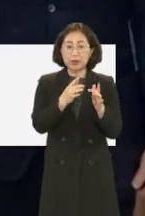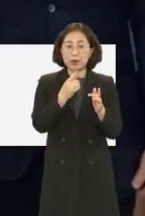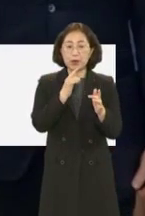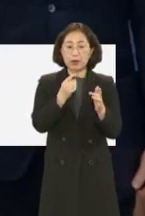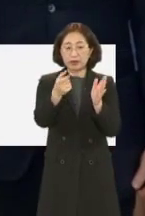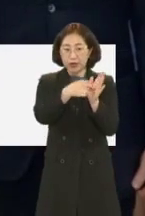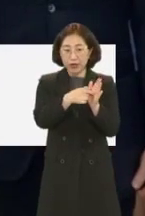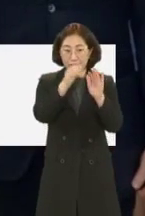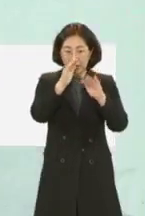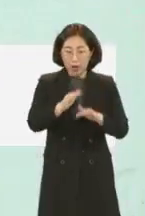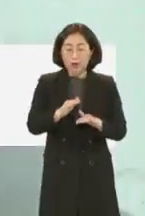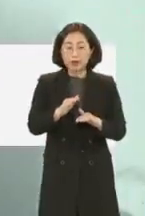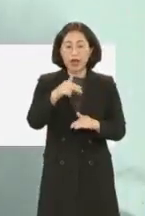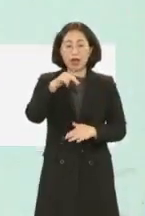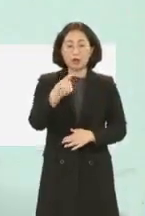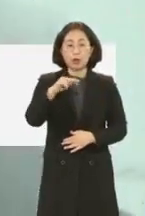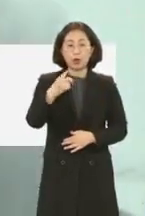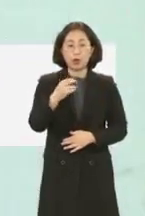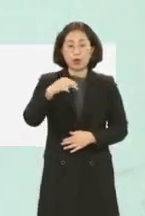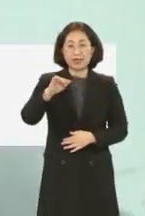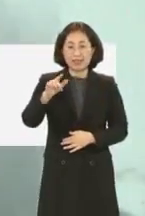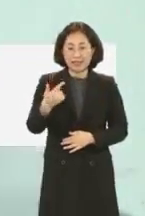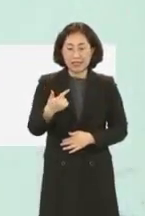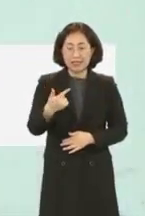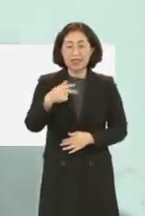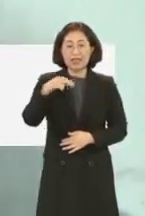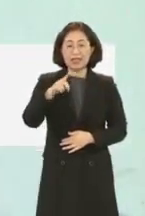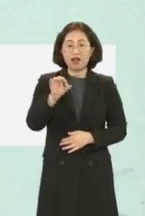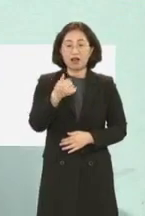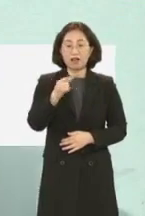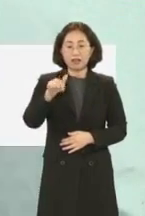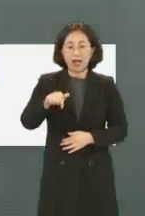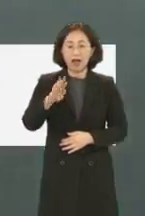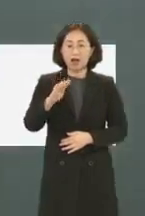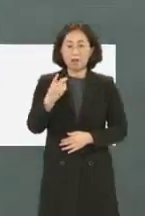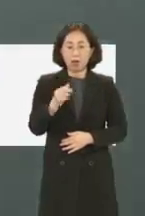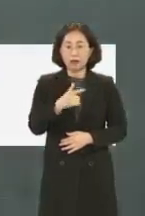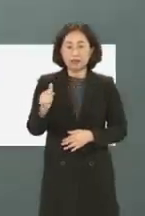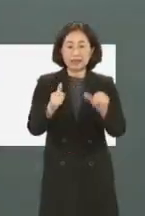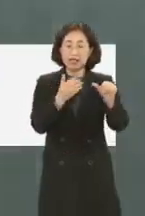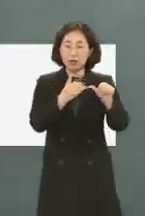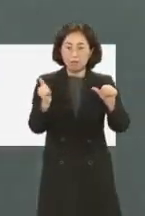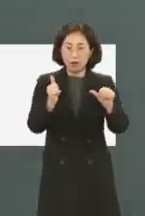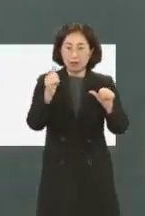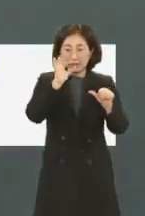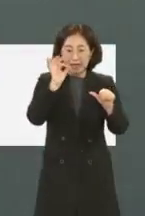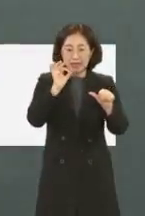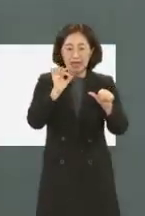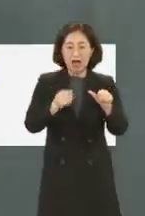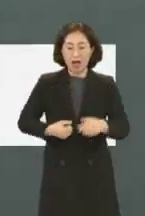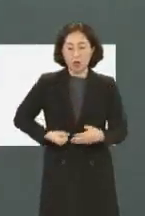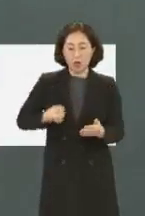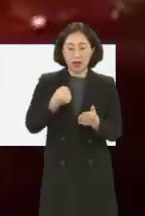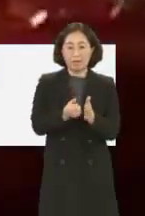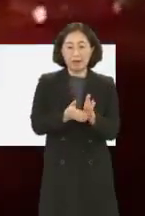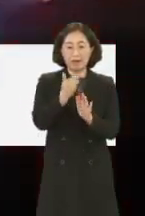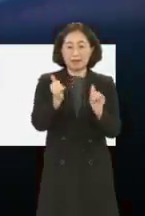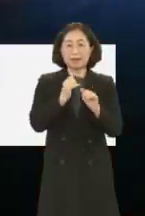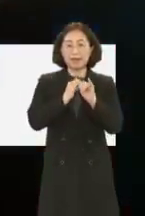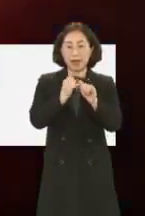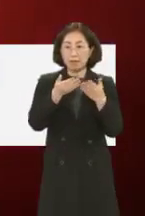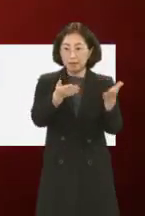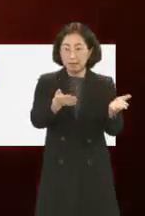게시물을 토대로 조동신, 최동호, 최대록, 성락봉, 이상건 씨 등 의인 5명을 찾아 용감한 시민상을